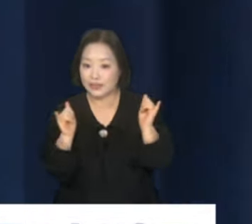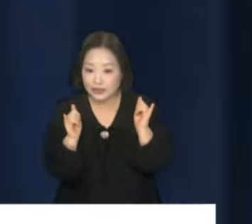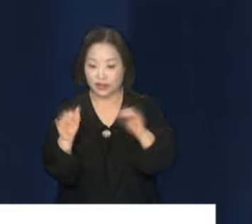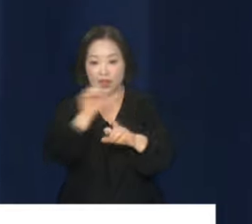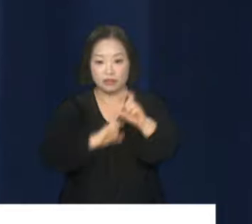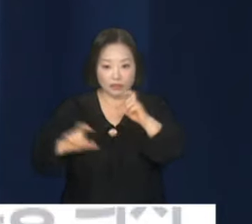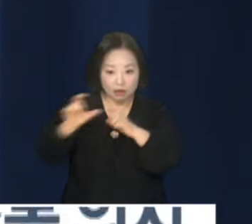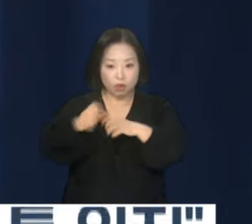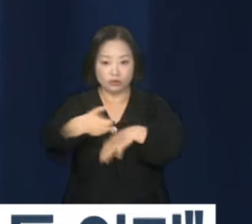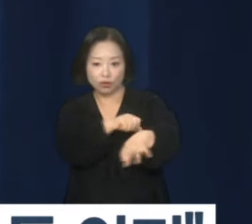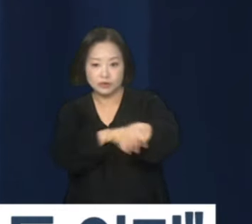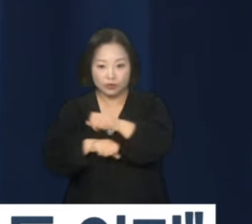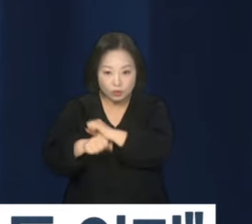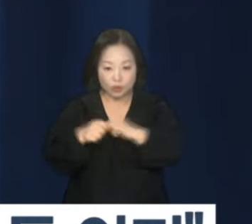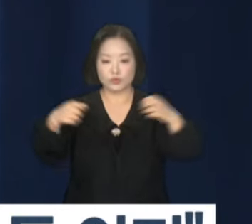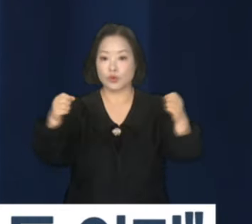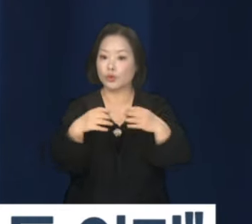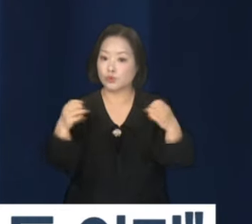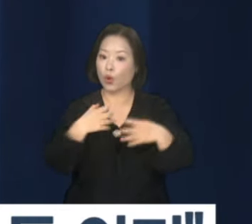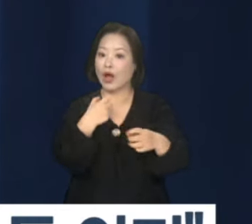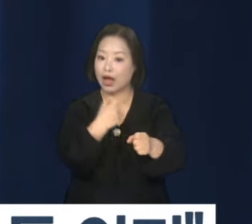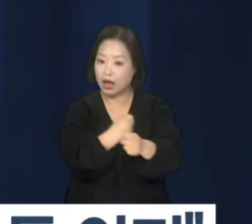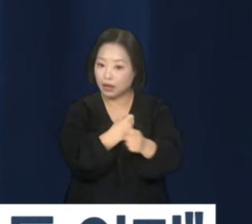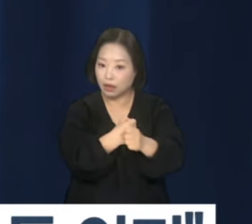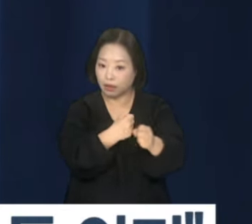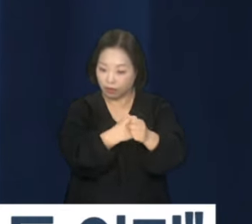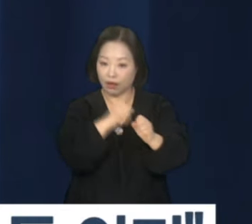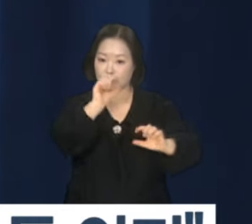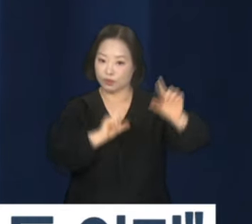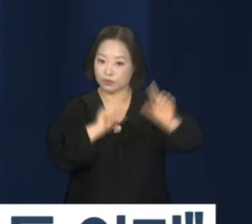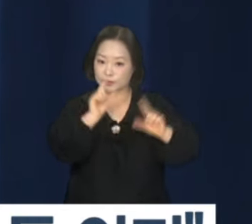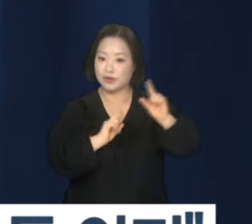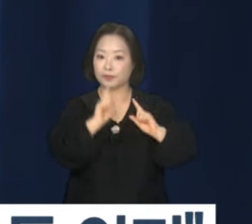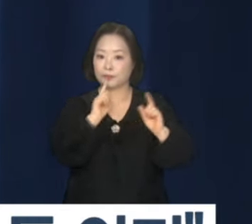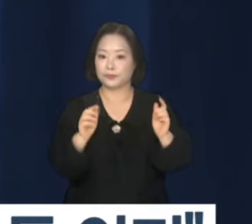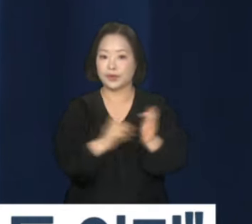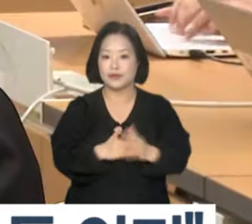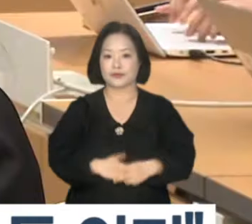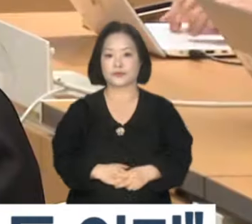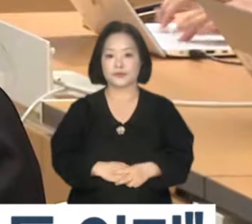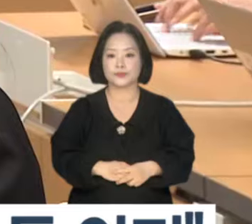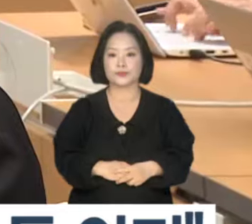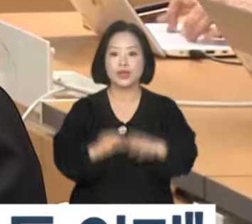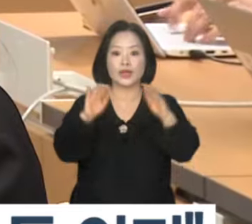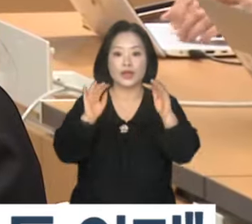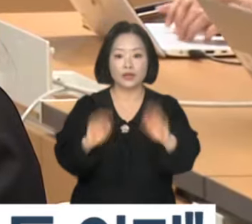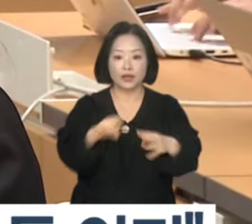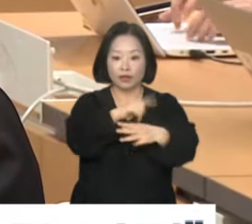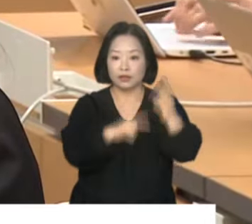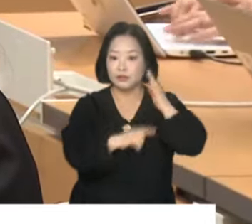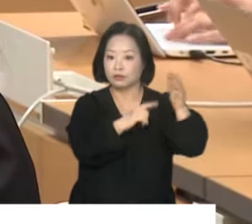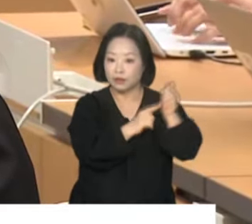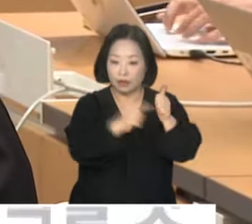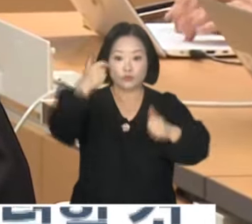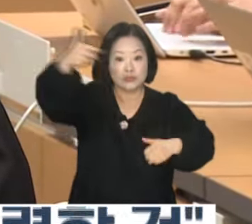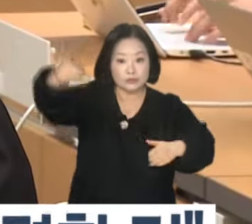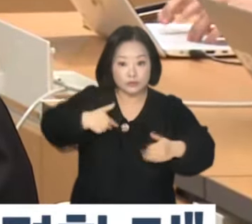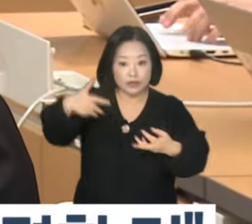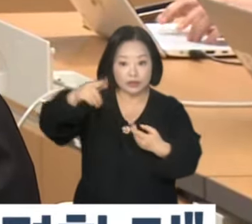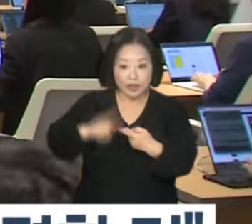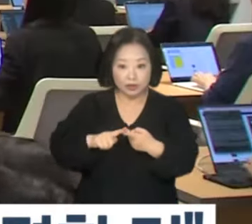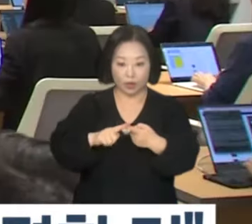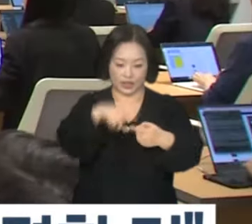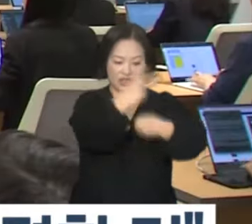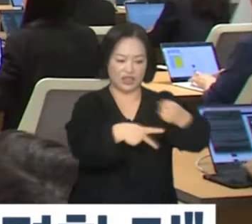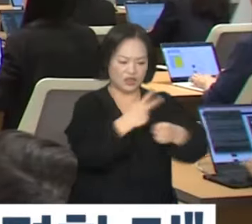적극적으로 소통하겠다는 윤 대통령의 의지가 당긴 거라고 설명했습니다 윤 대통령은 지의 응답에서 지난